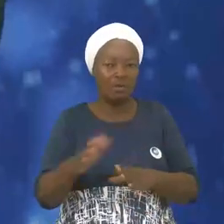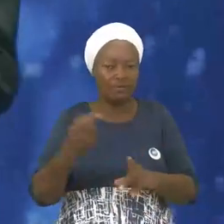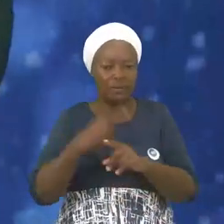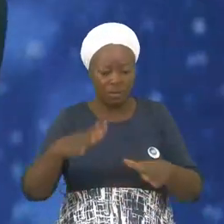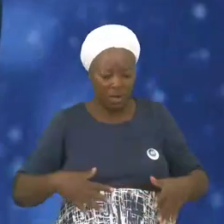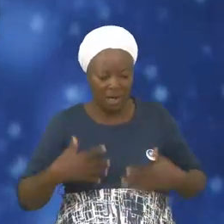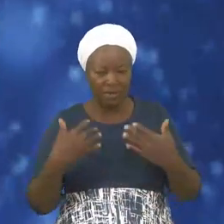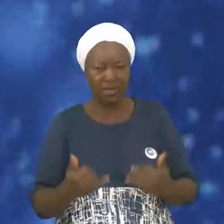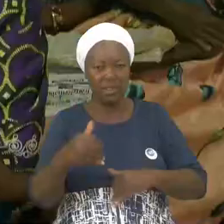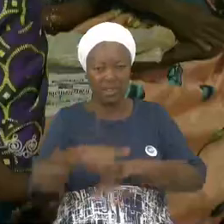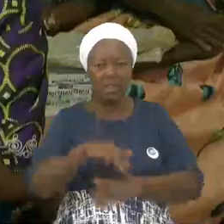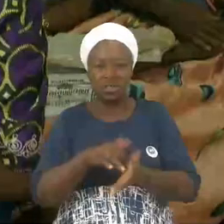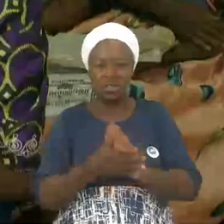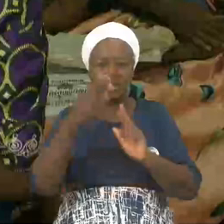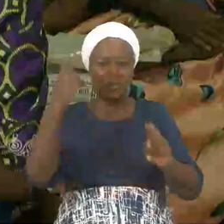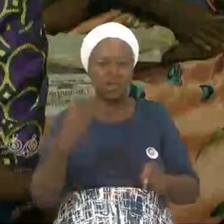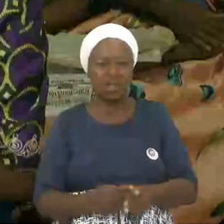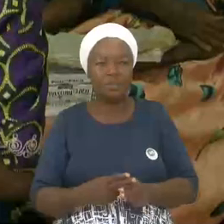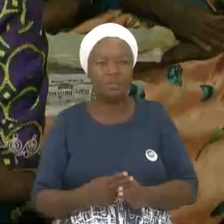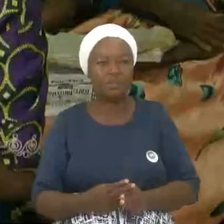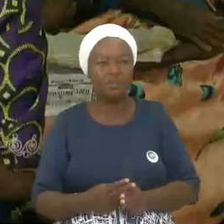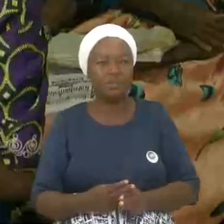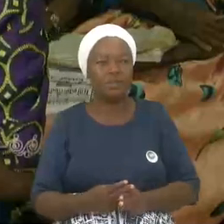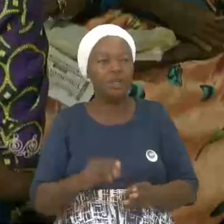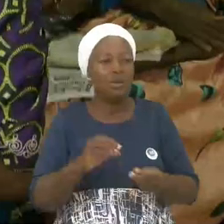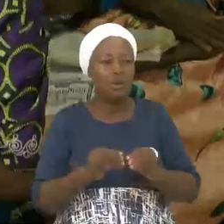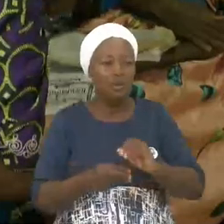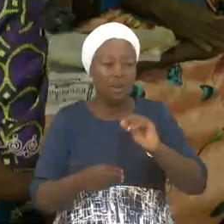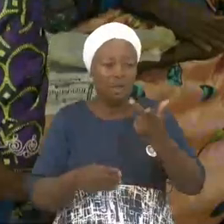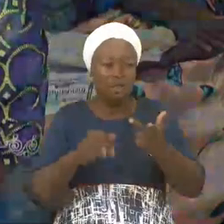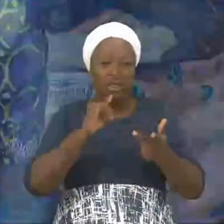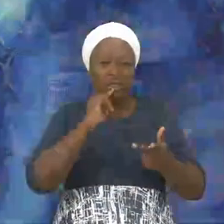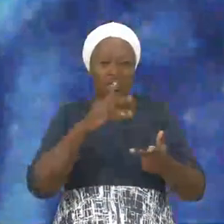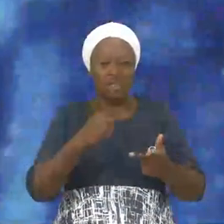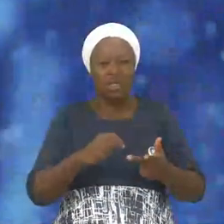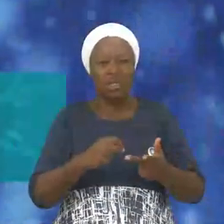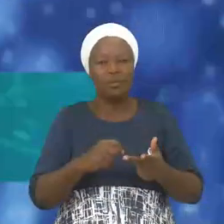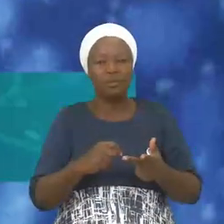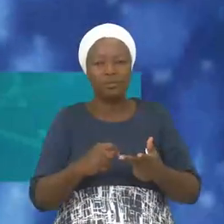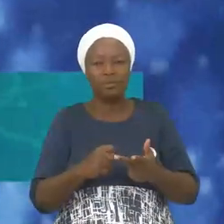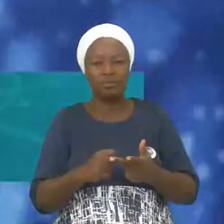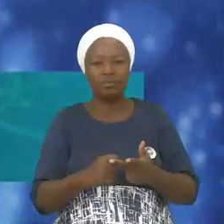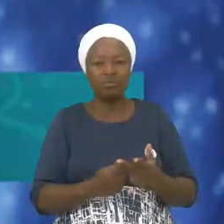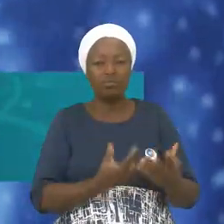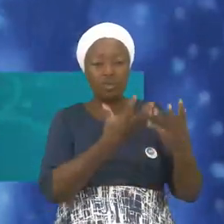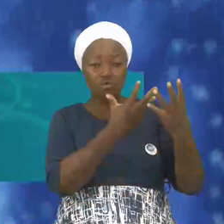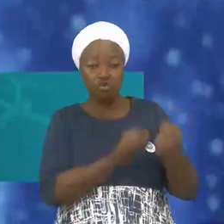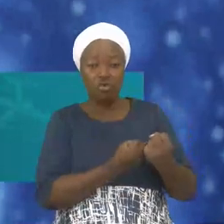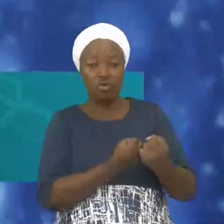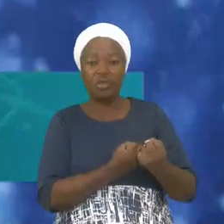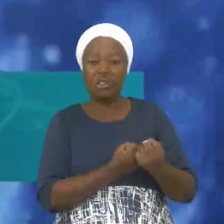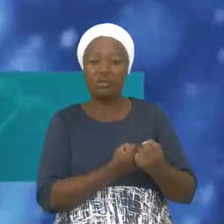vie, il va le chasser et le renvoyer de ta vie au nom de Jésus. Troisième point,